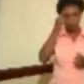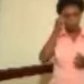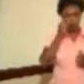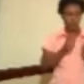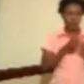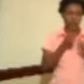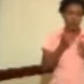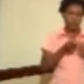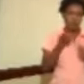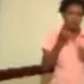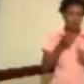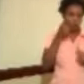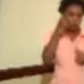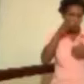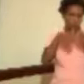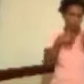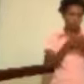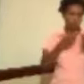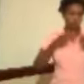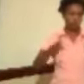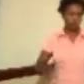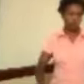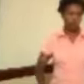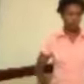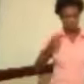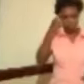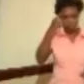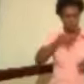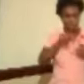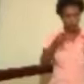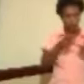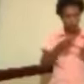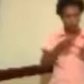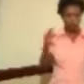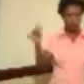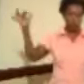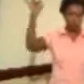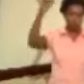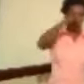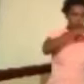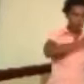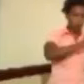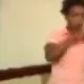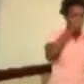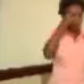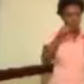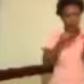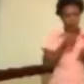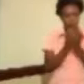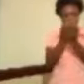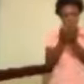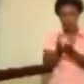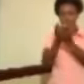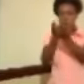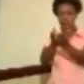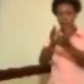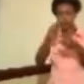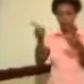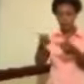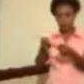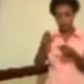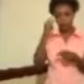physique, infrastructure physique, comme on dit, port, aéroport, etc., route dans PIA. Mais il